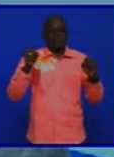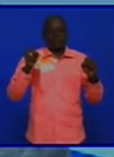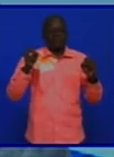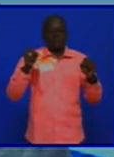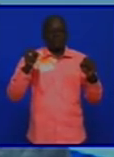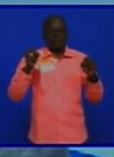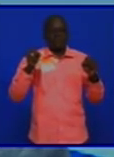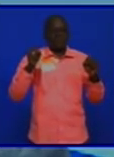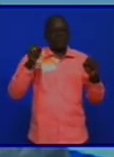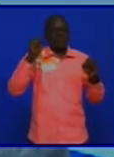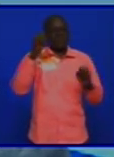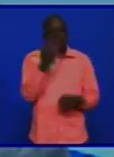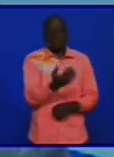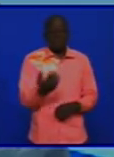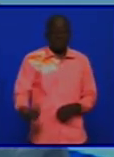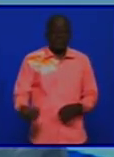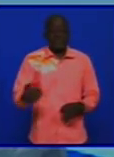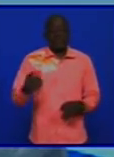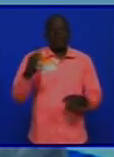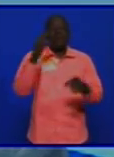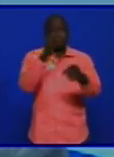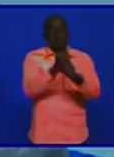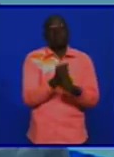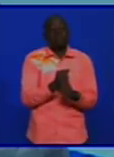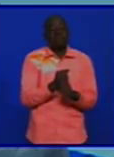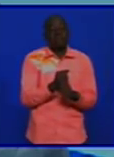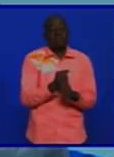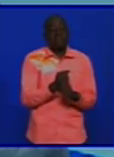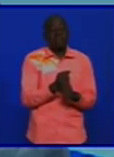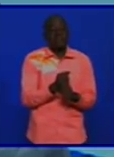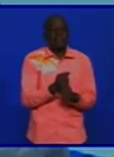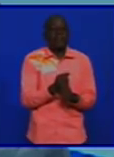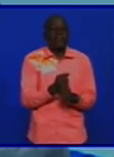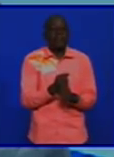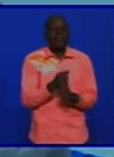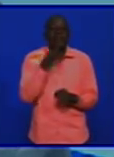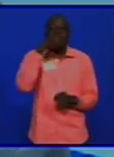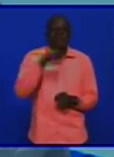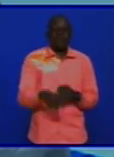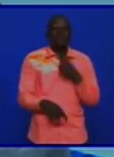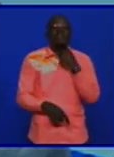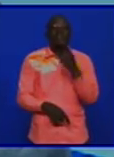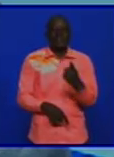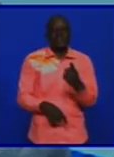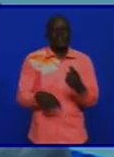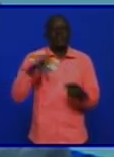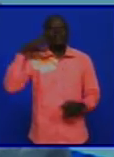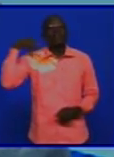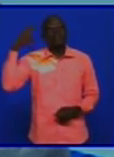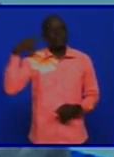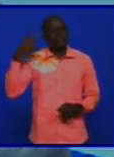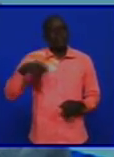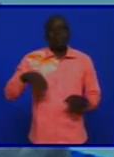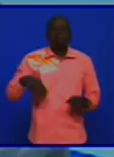des mineurs qui ont été enlevés. Il faut dire que j'ai l'impression que l'histoire se répète dans la mesure